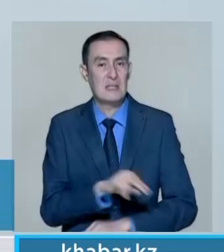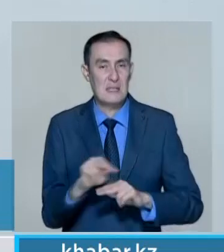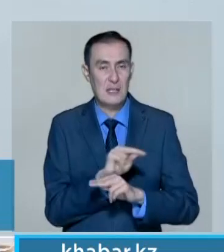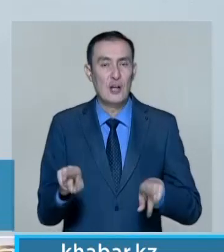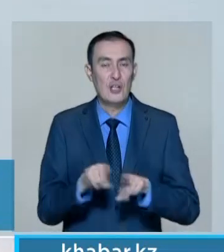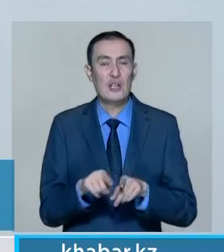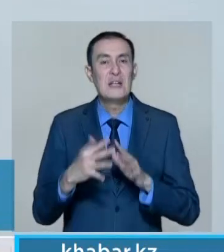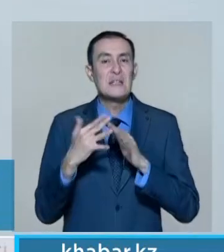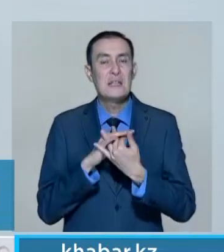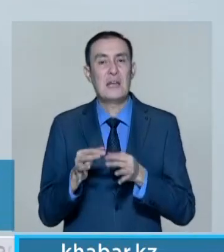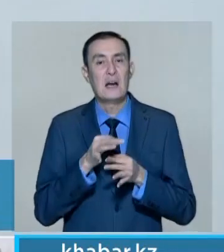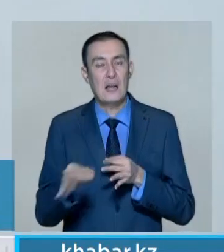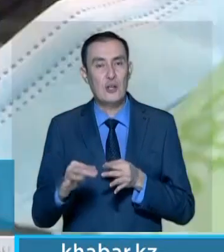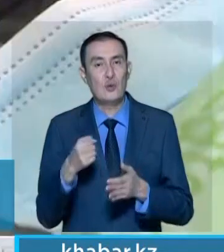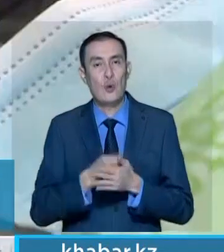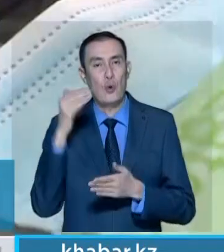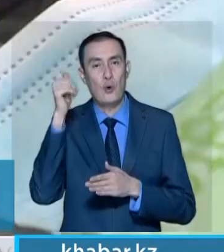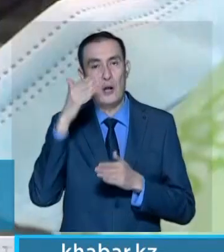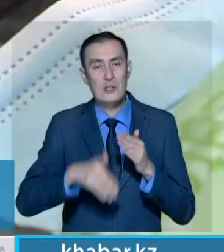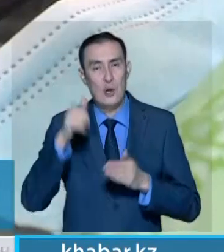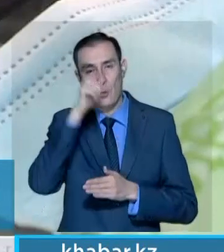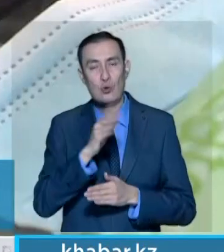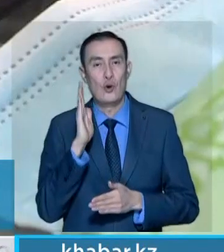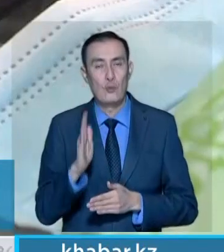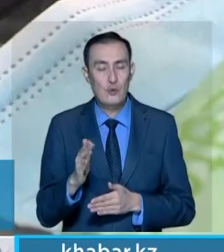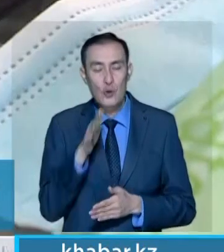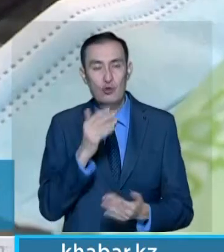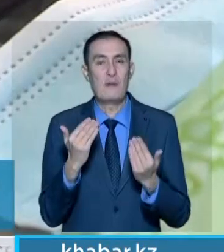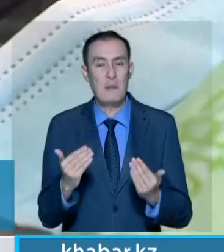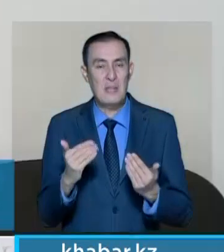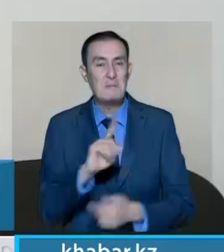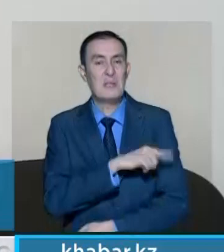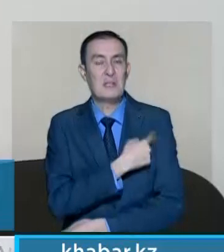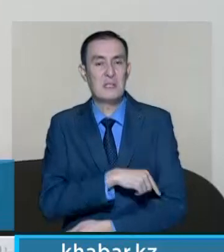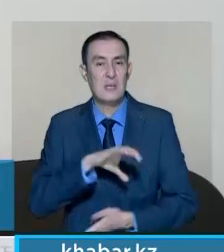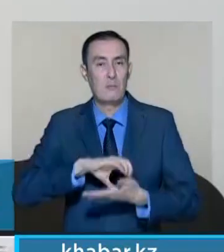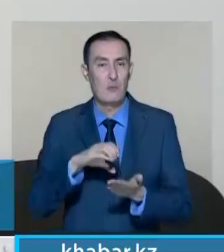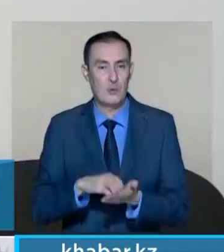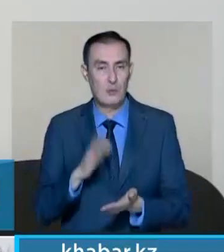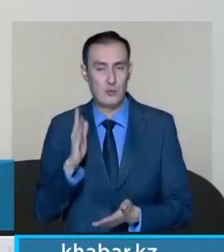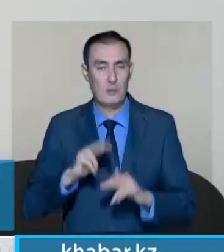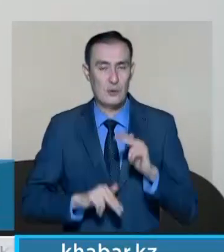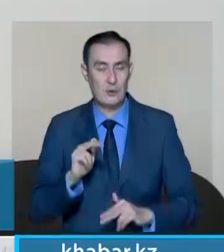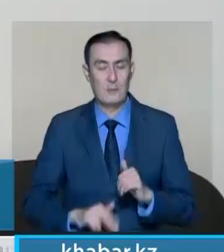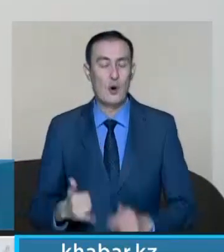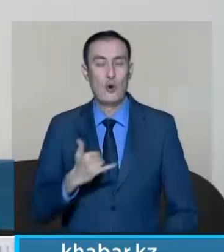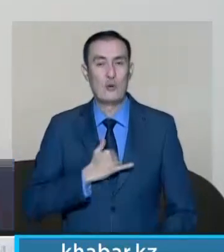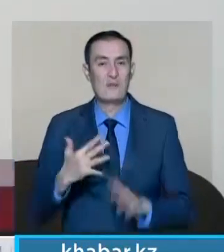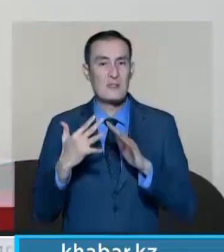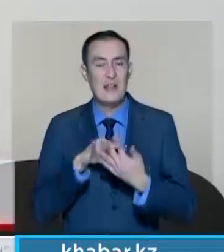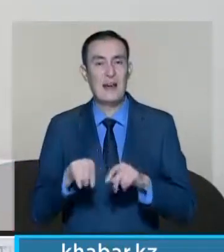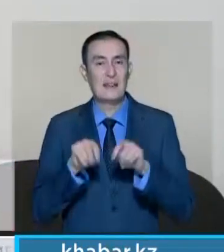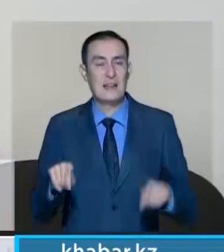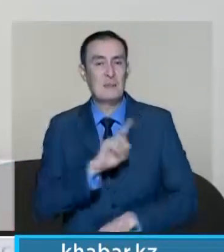сельские окраины до конца года обзаведутся современными медицинскими пунктами. У нас в селе